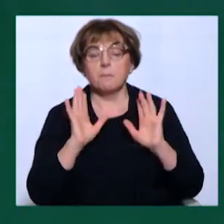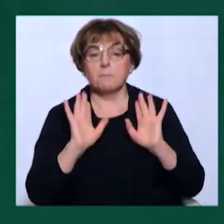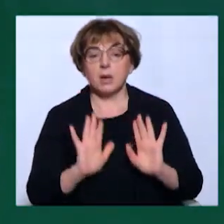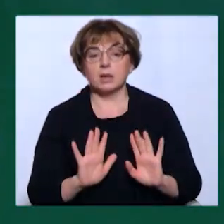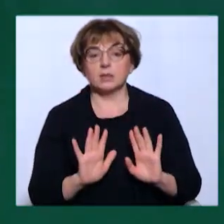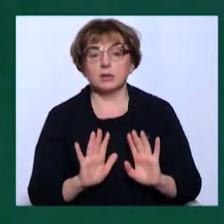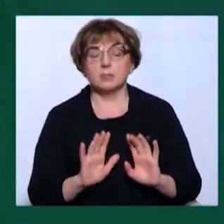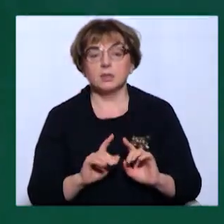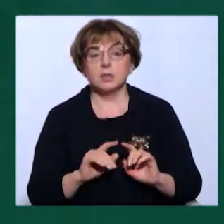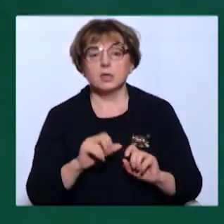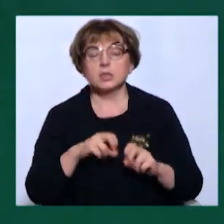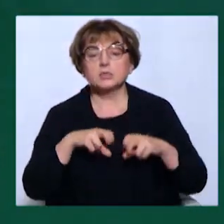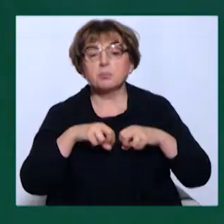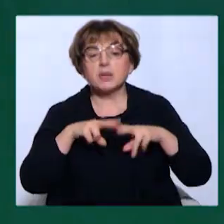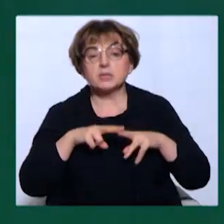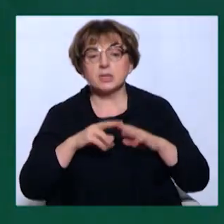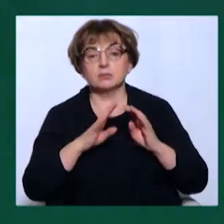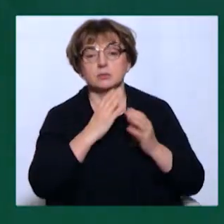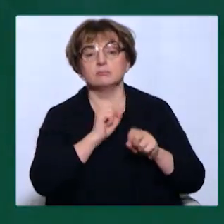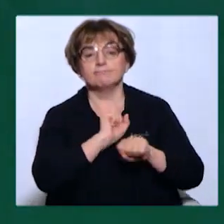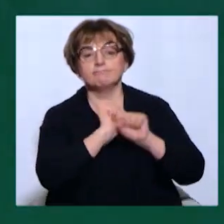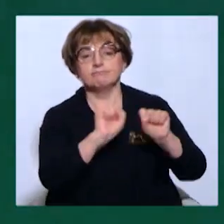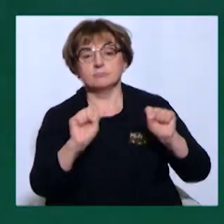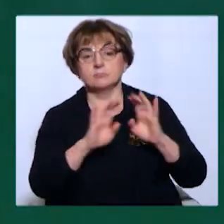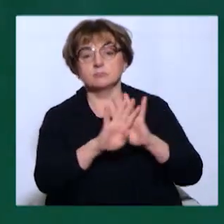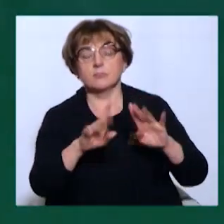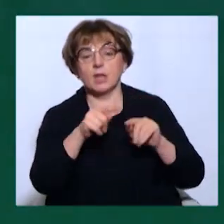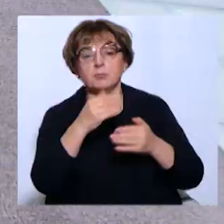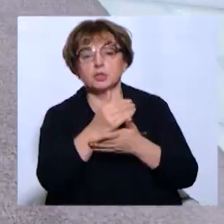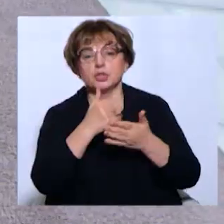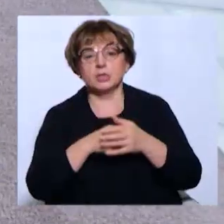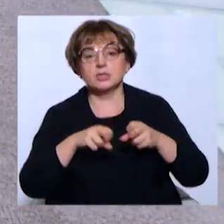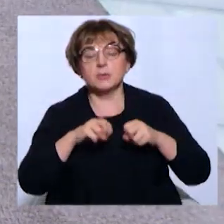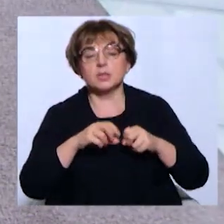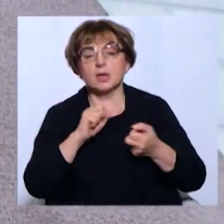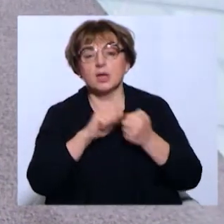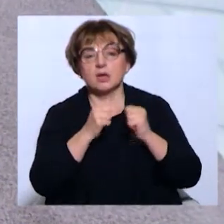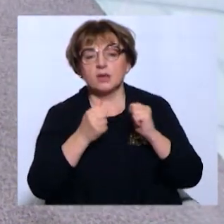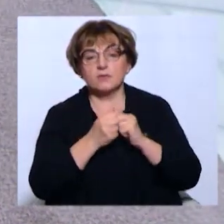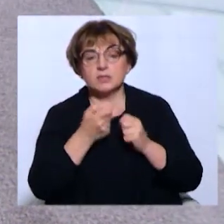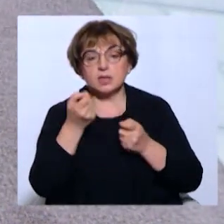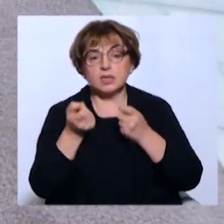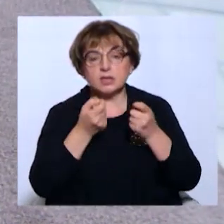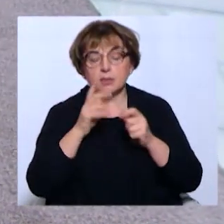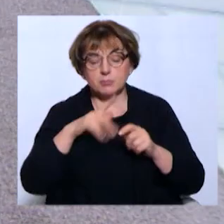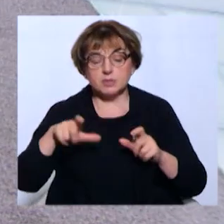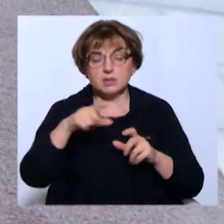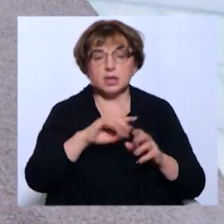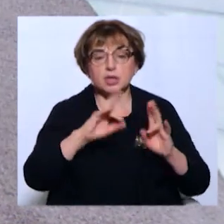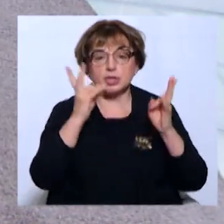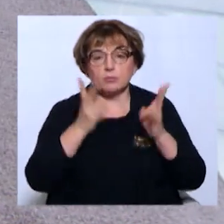მაგრამ კაშხლის მშენებლობის შედეგად ხდებოდა კირქვის ნაწილაკების მდინარეში